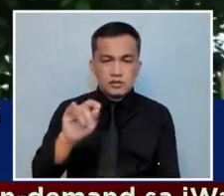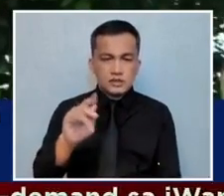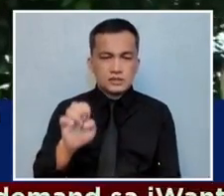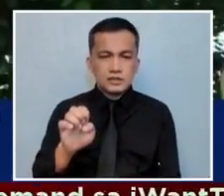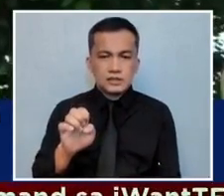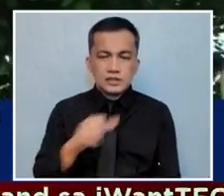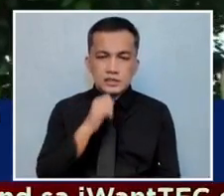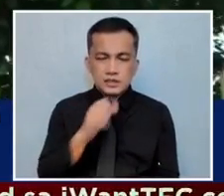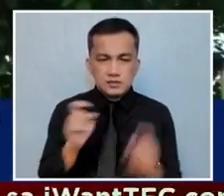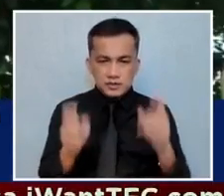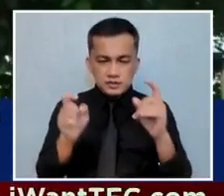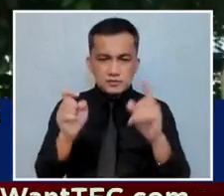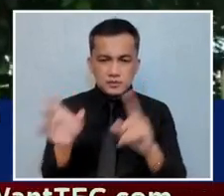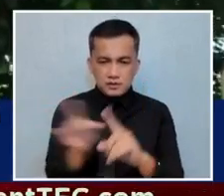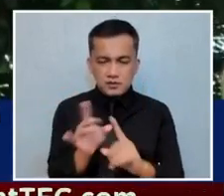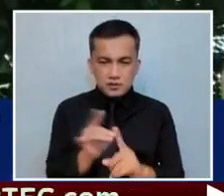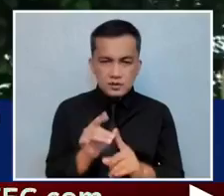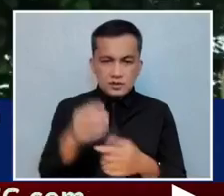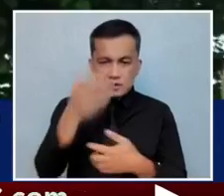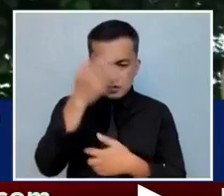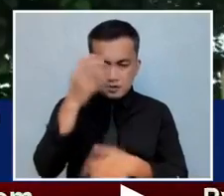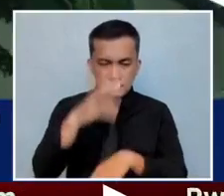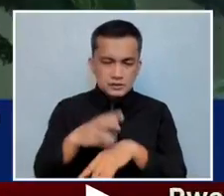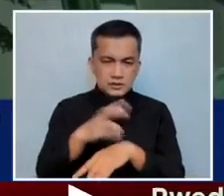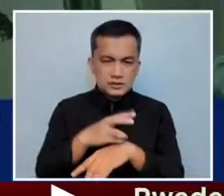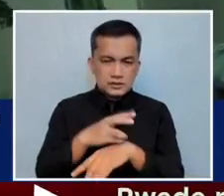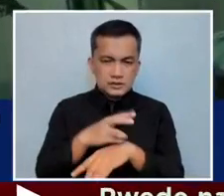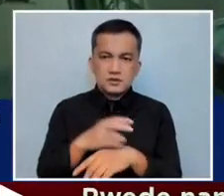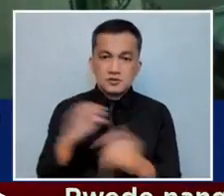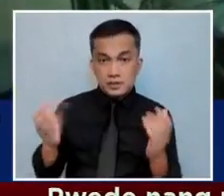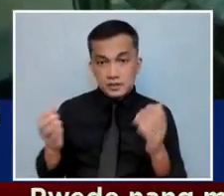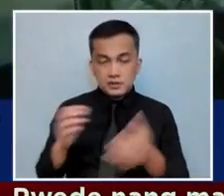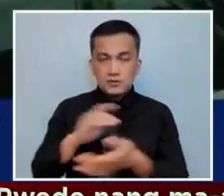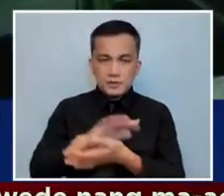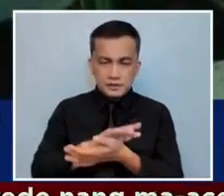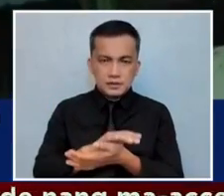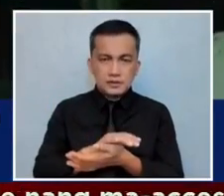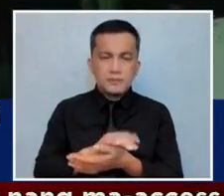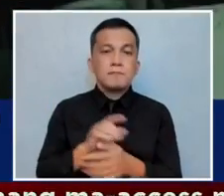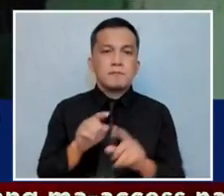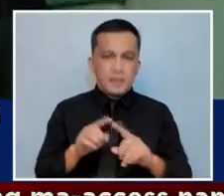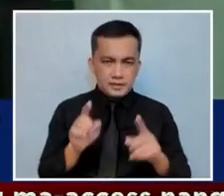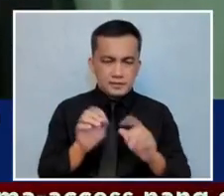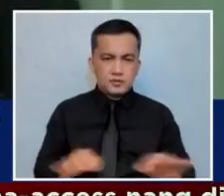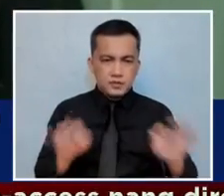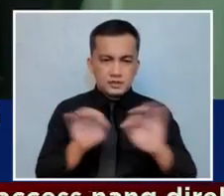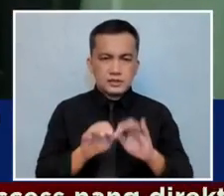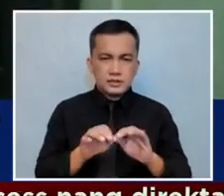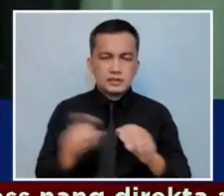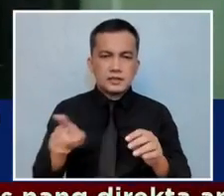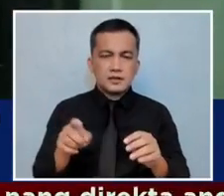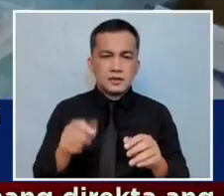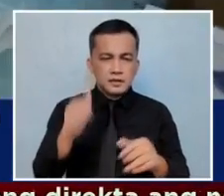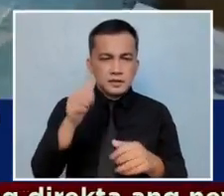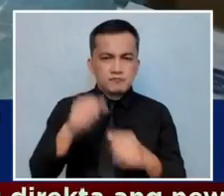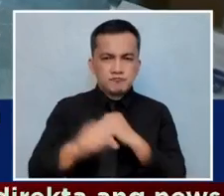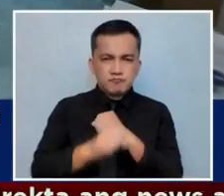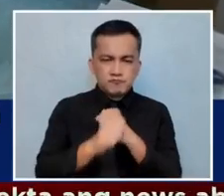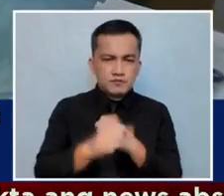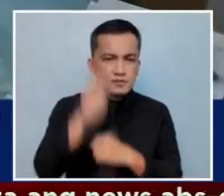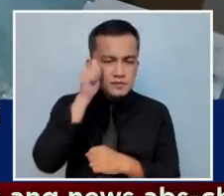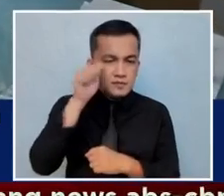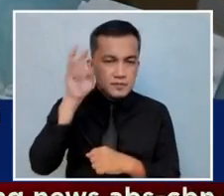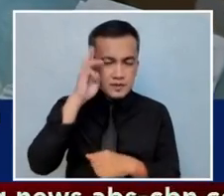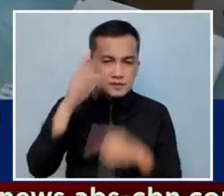bilis mahawa sa monkeypox kumpara sa COVID. Sa halip, paigtingin na lang anya ang kaalaman ng publiko kaugnay sa sakit